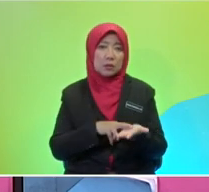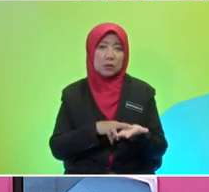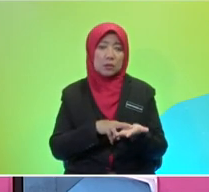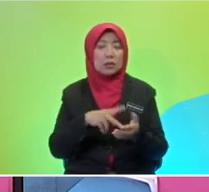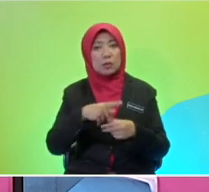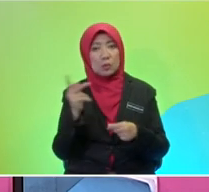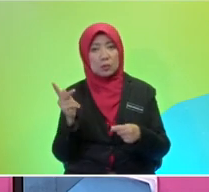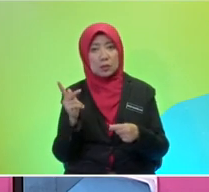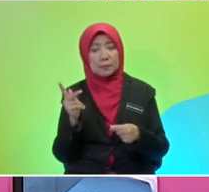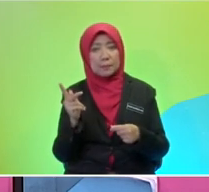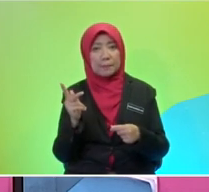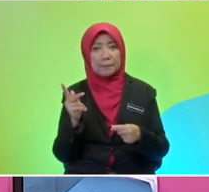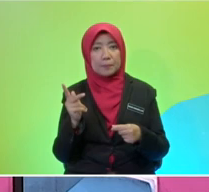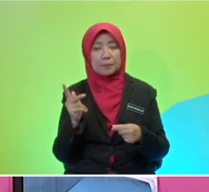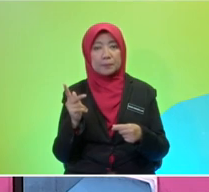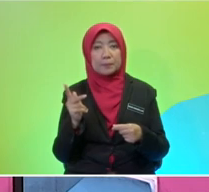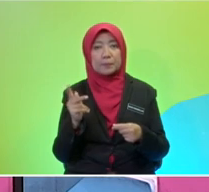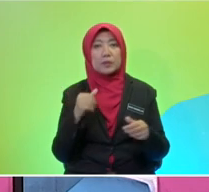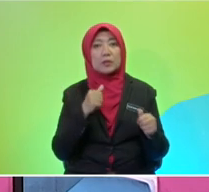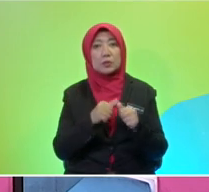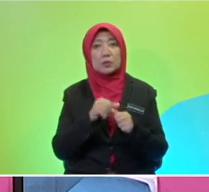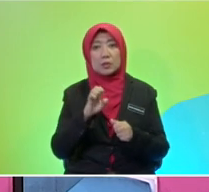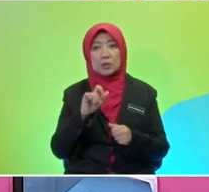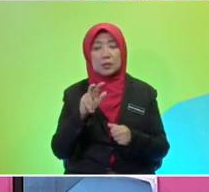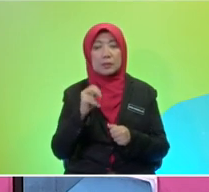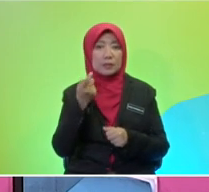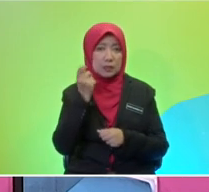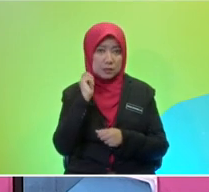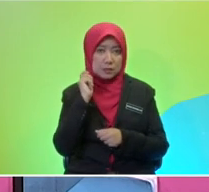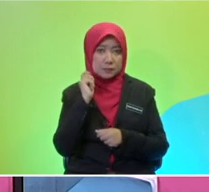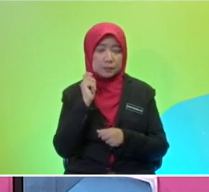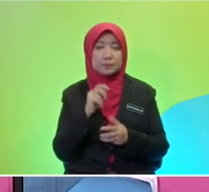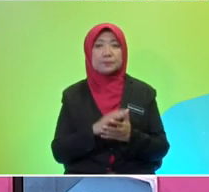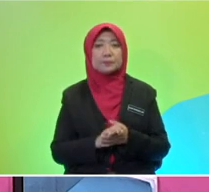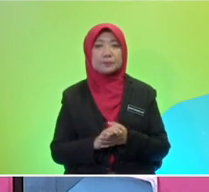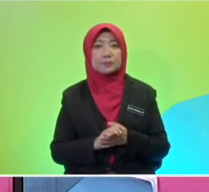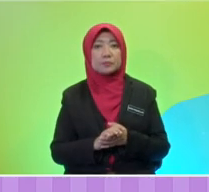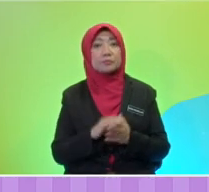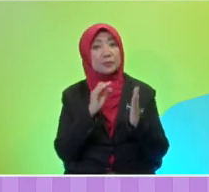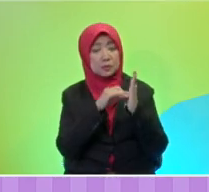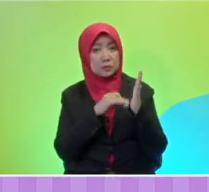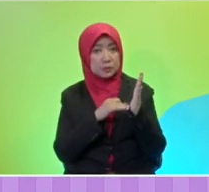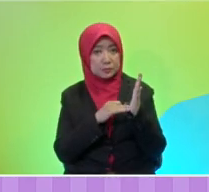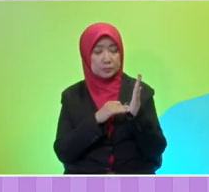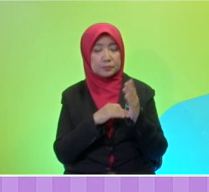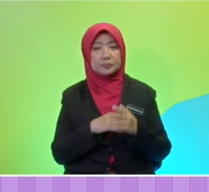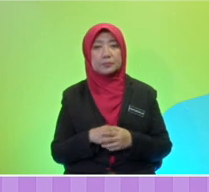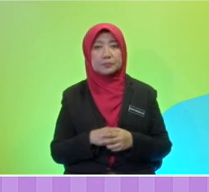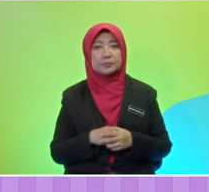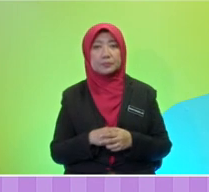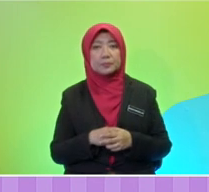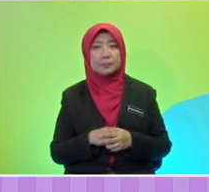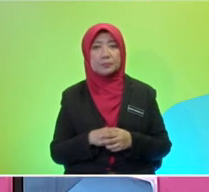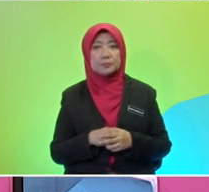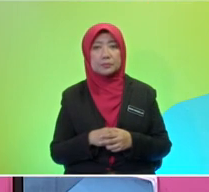dikeluarkan merangkumi elemen-elemen yang cegukan tadi yaitu kandungan kemahiran proses serta sikap dan